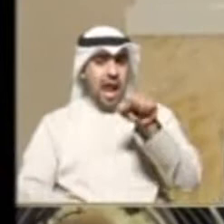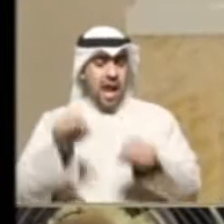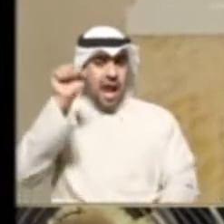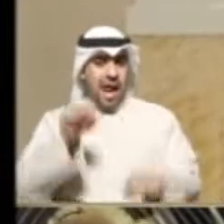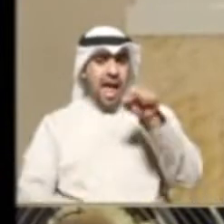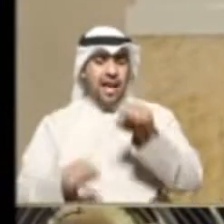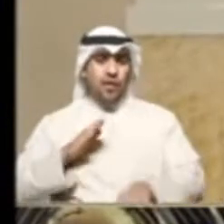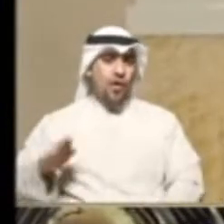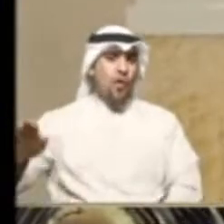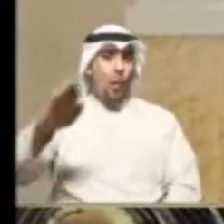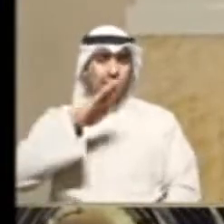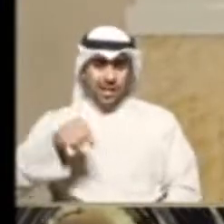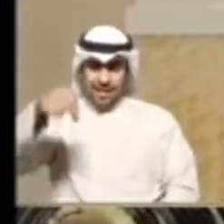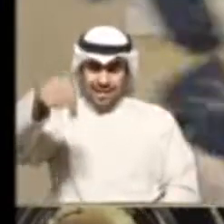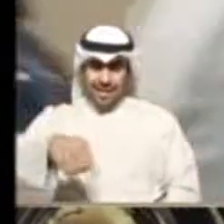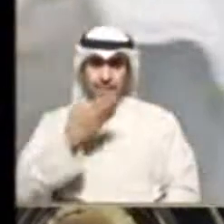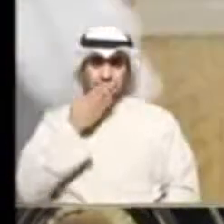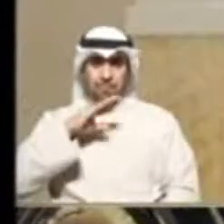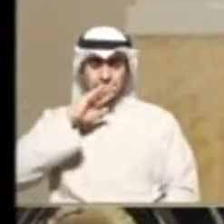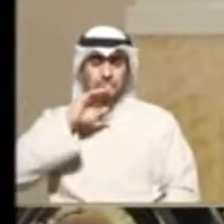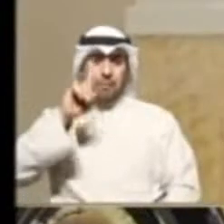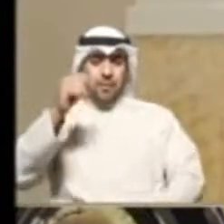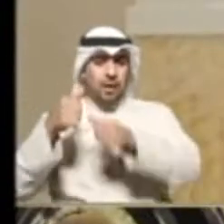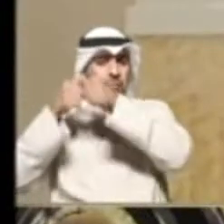بالأعياد الوطنية وبذكرى